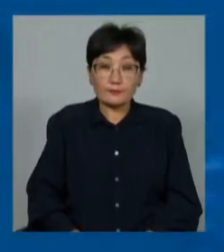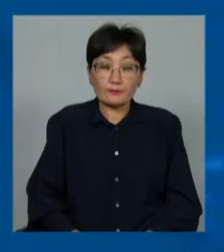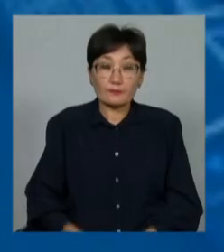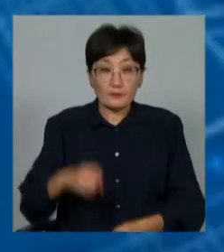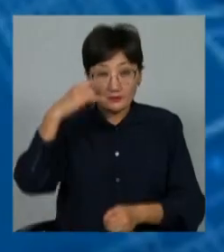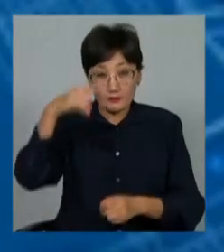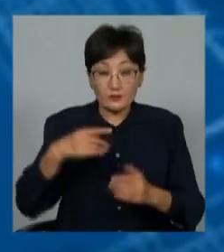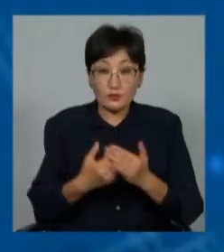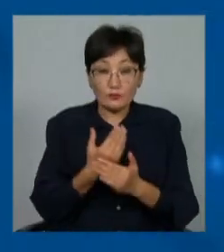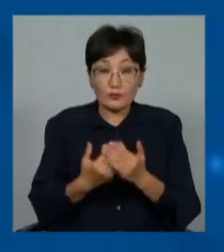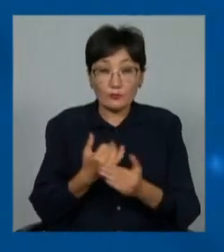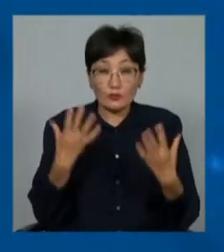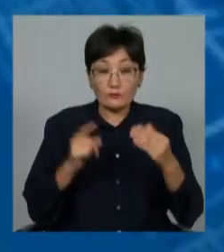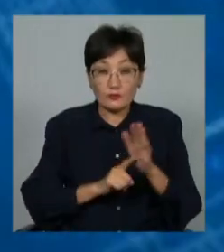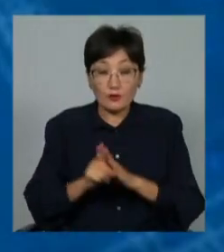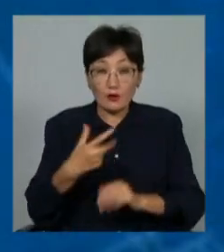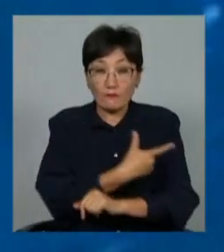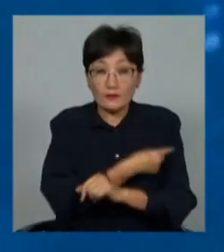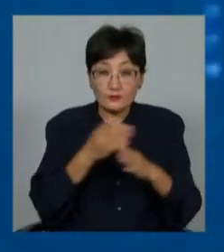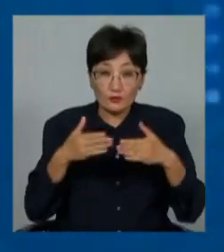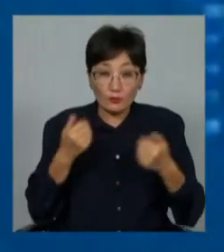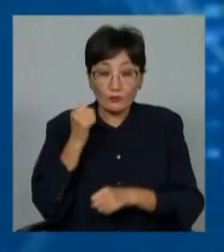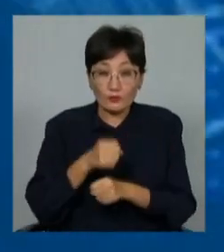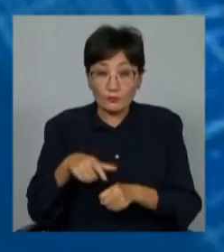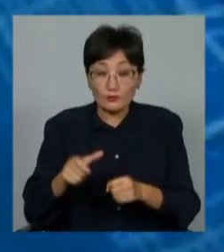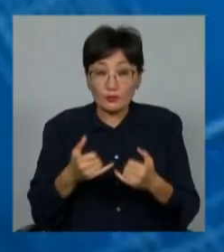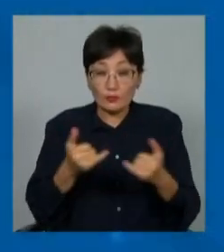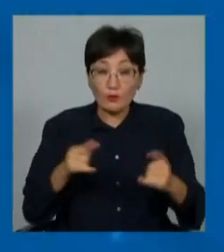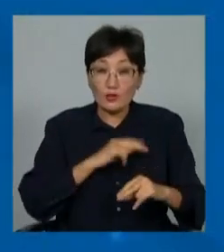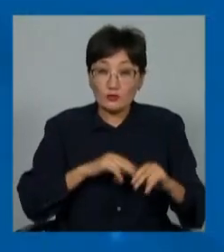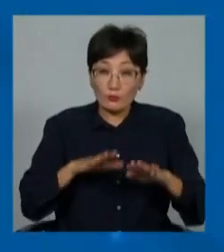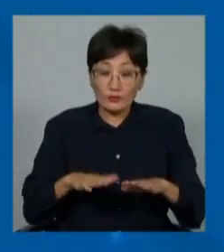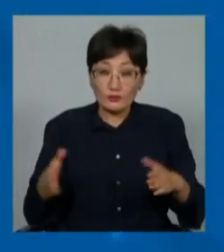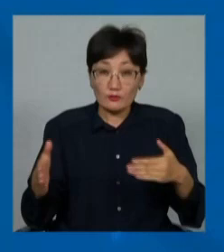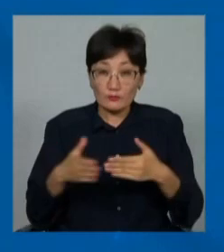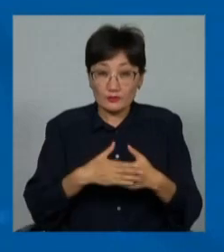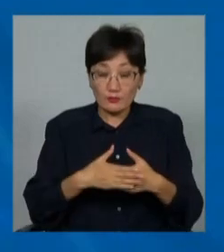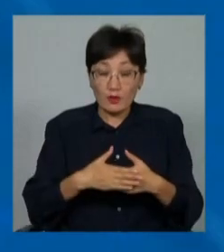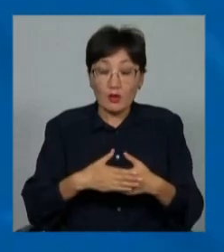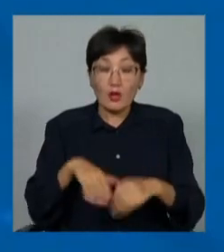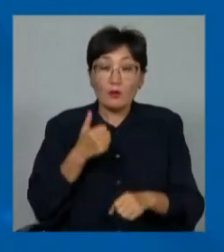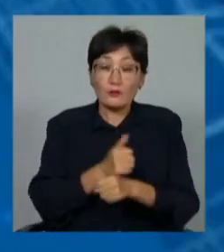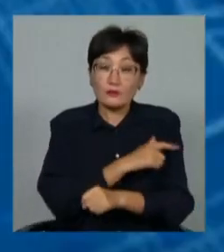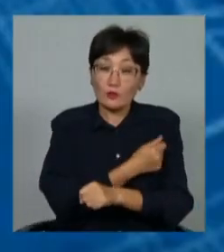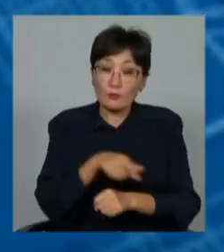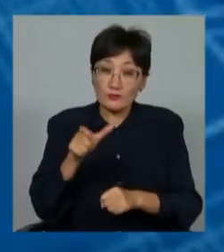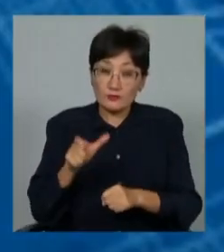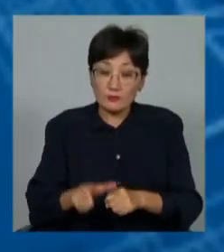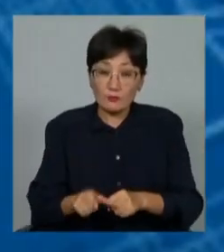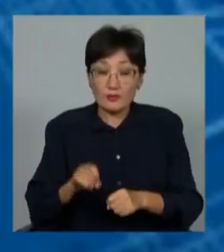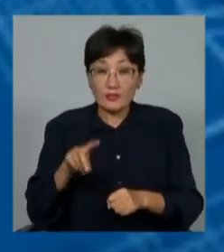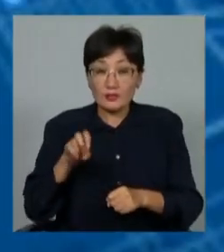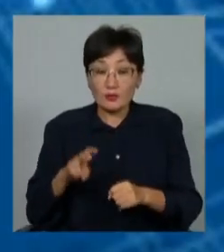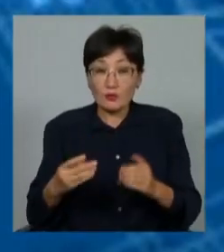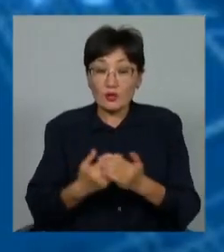Ел жаңалықтарынан. Бүгіннен бастап вакцина алмаған қызметкер үшін жұмыс орнының есігі жабық. Еліміздің бас санитариялық дәрігері Ерлан